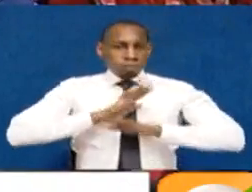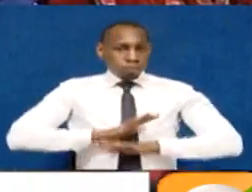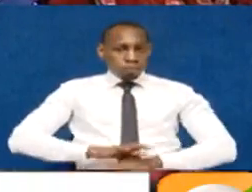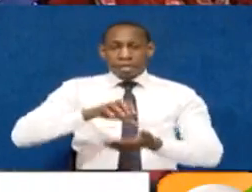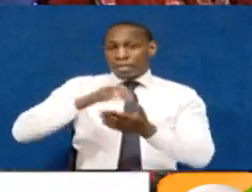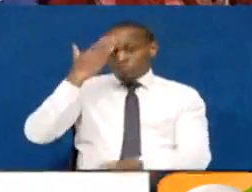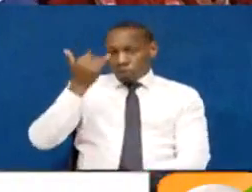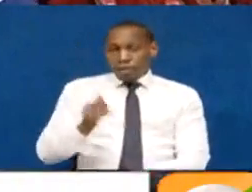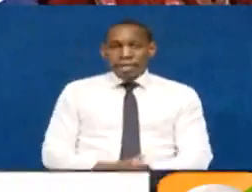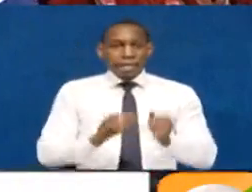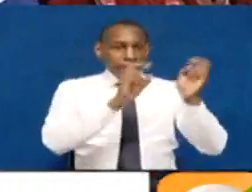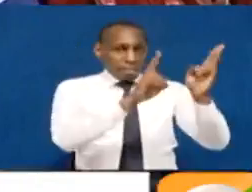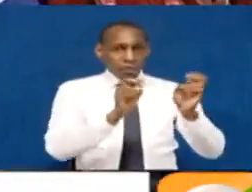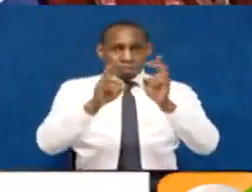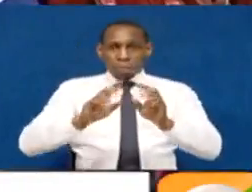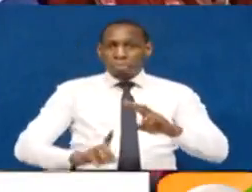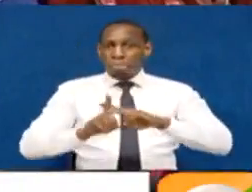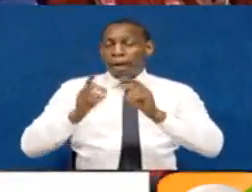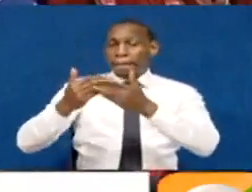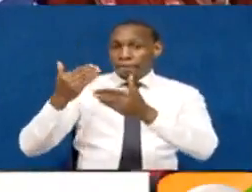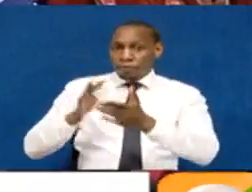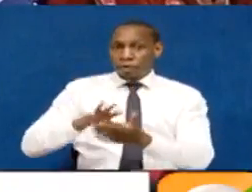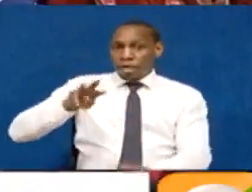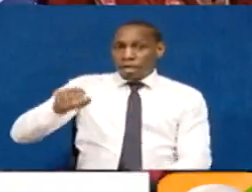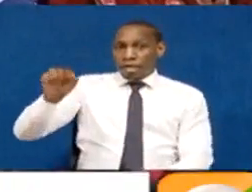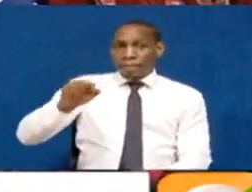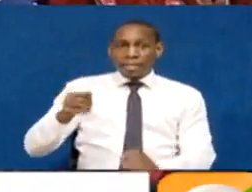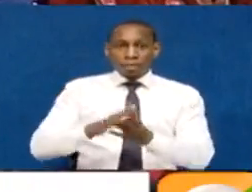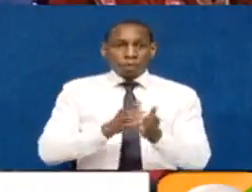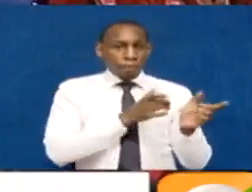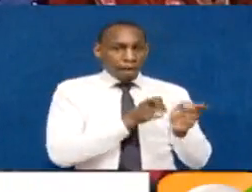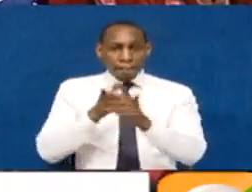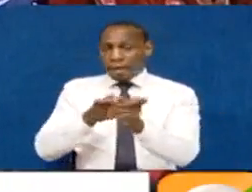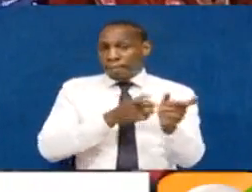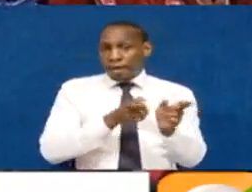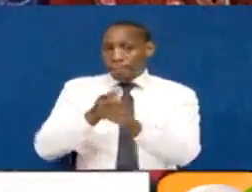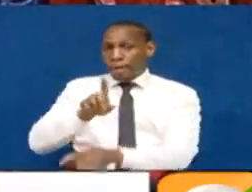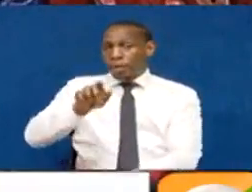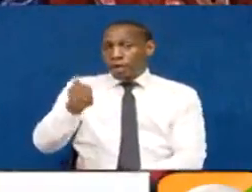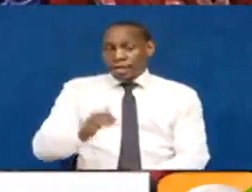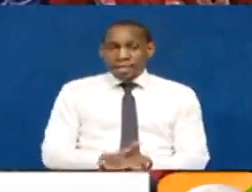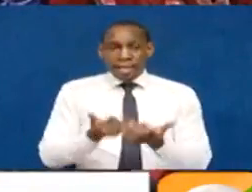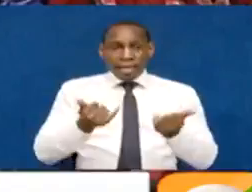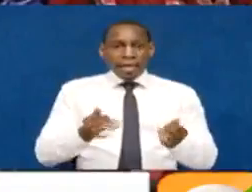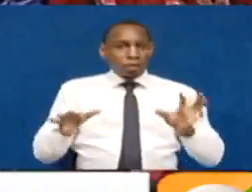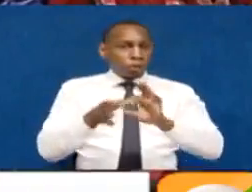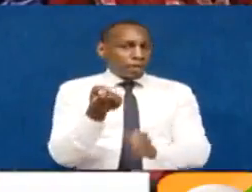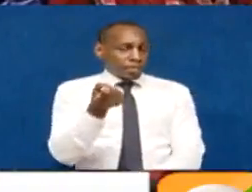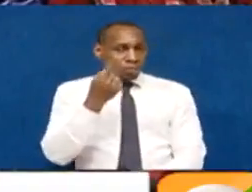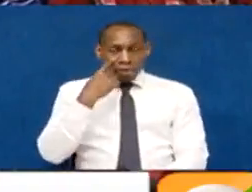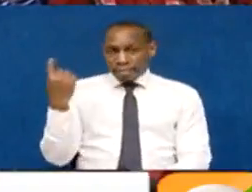kutokana na masuala yalivyokuwa yakijiri hapo awali, wabunge wakishambuliana kwa cheche za maneno. Hebu tusikize kidogo